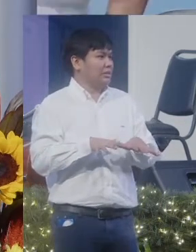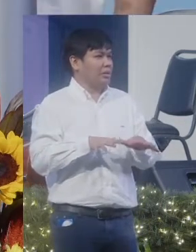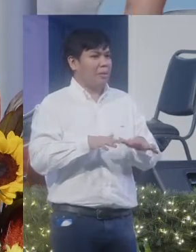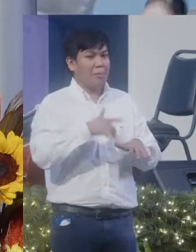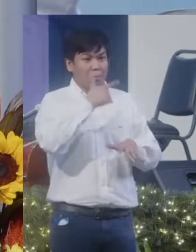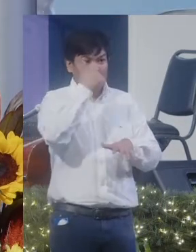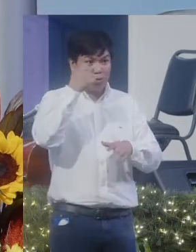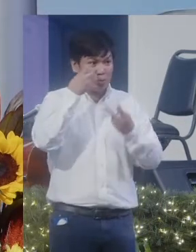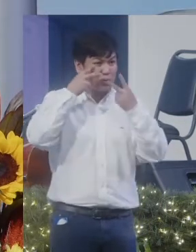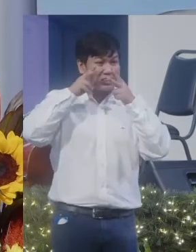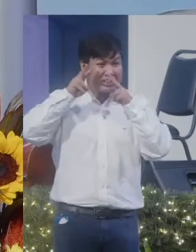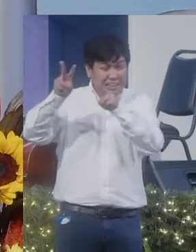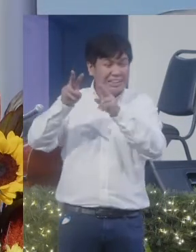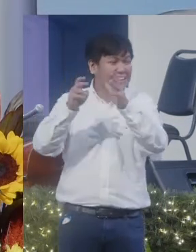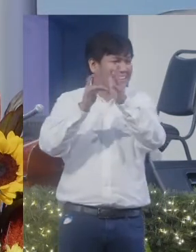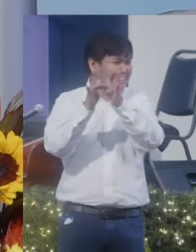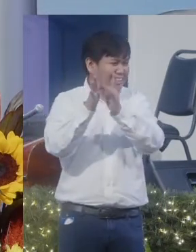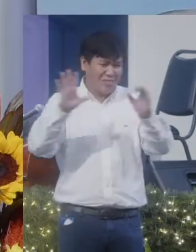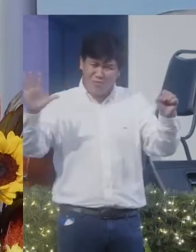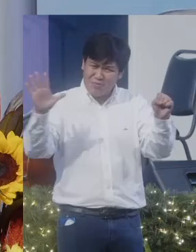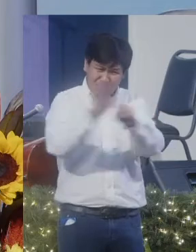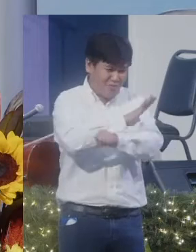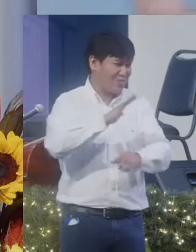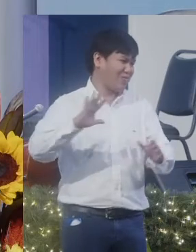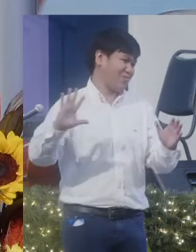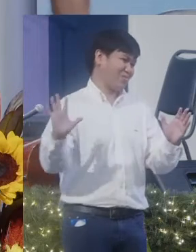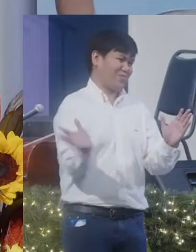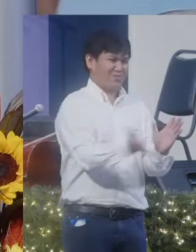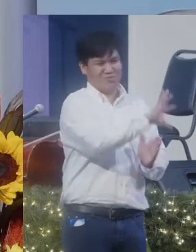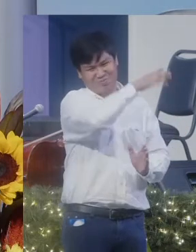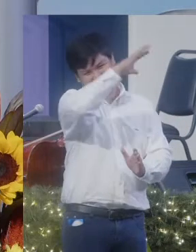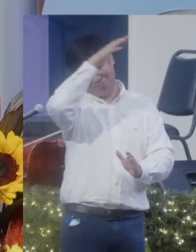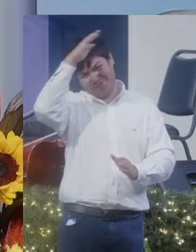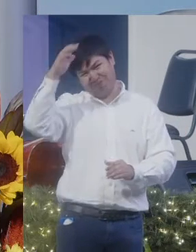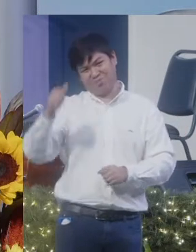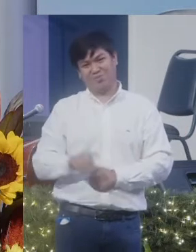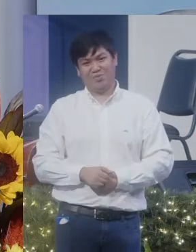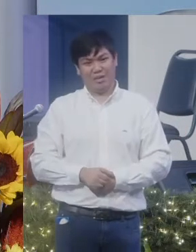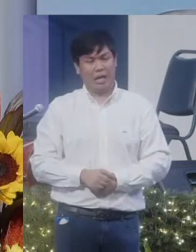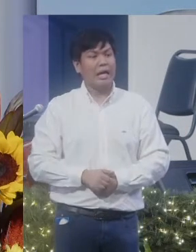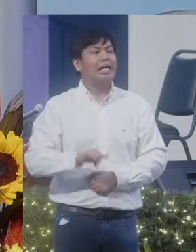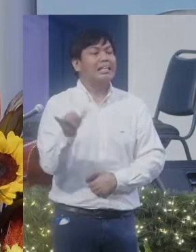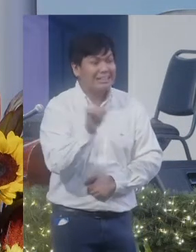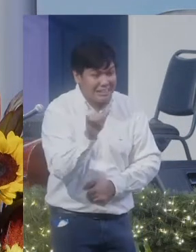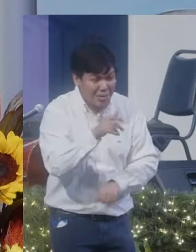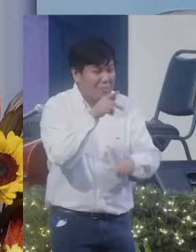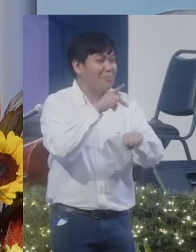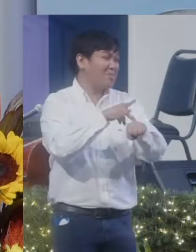ng Panginoon, siya ay hinimatay na parang patay. Ganon din si John.